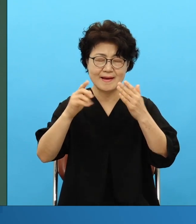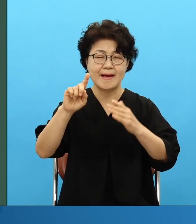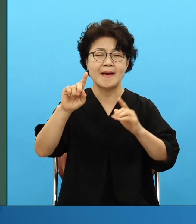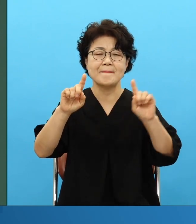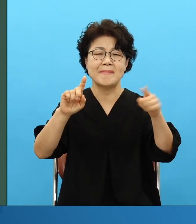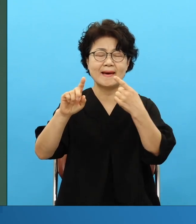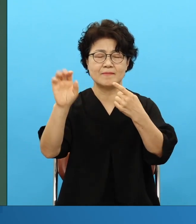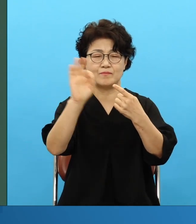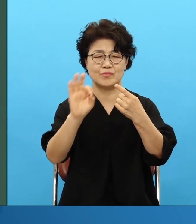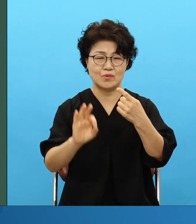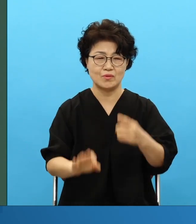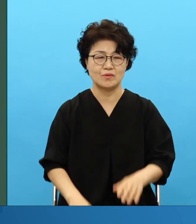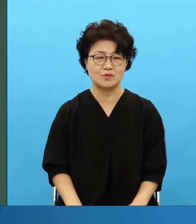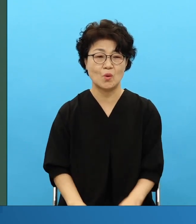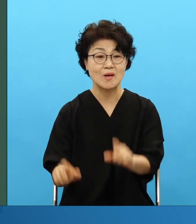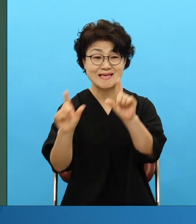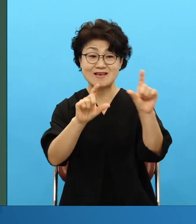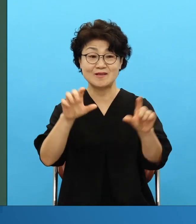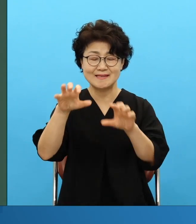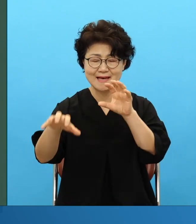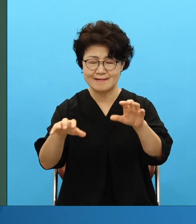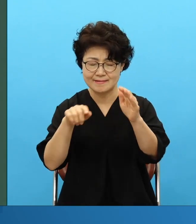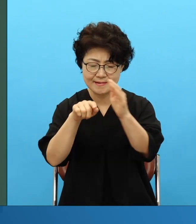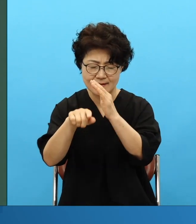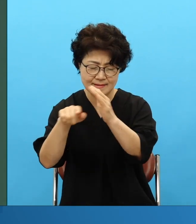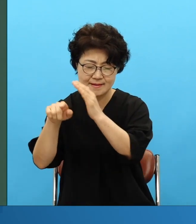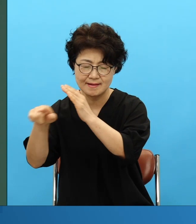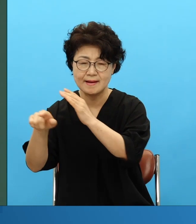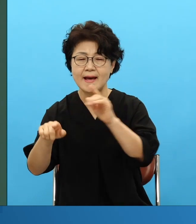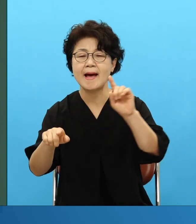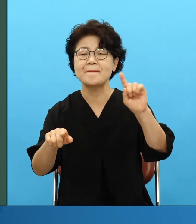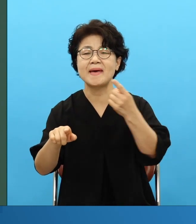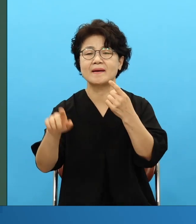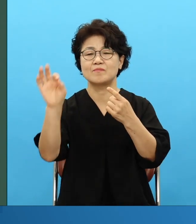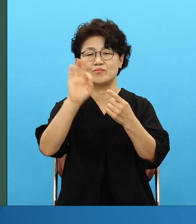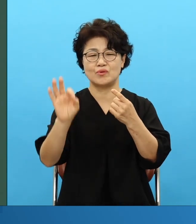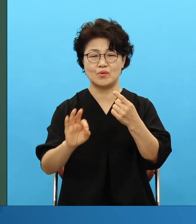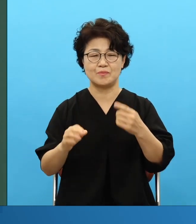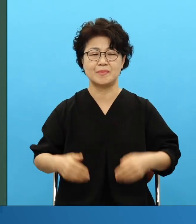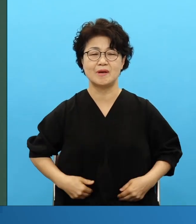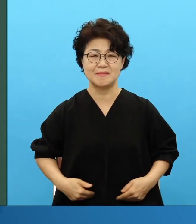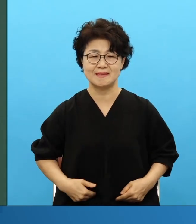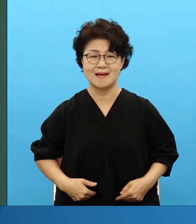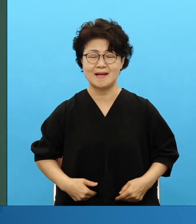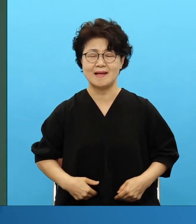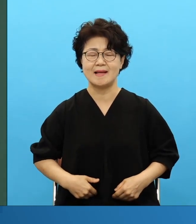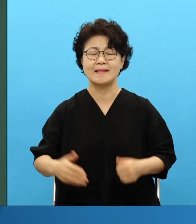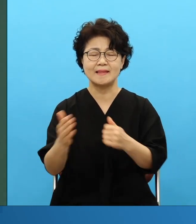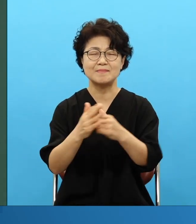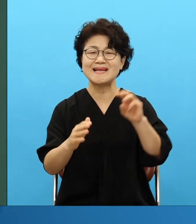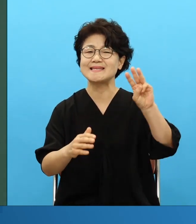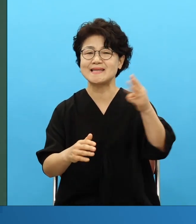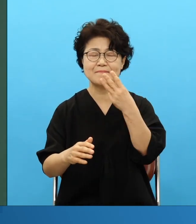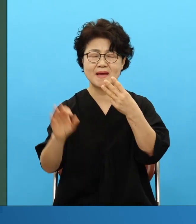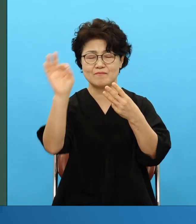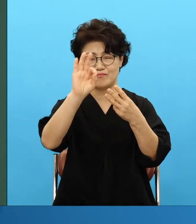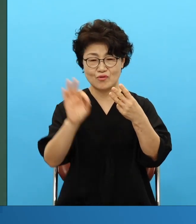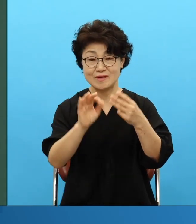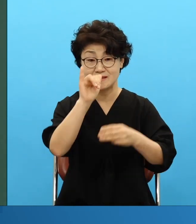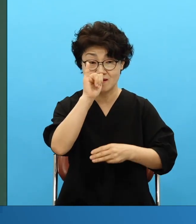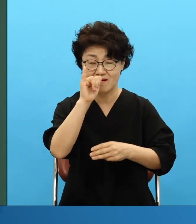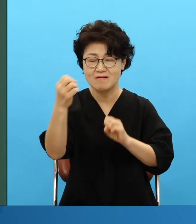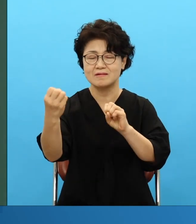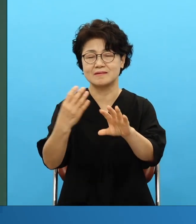이 현장도 100% 이런 것들이 응답입니다. And you must see the field 100%. This is the answer.